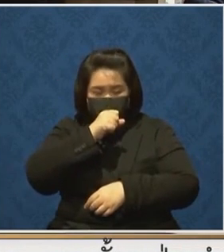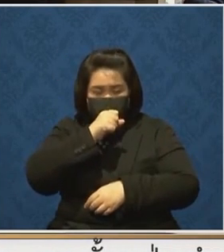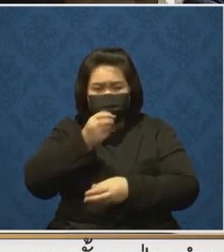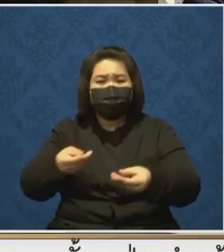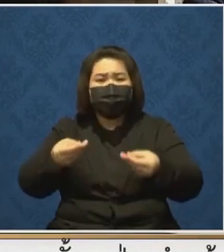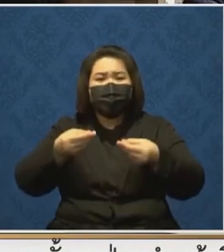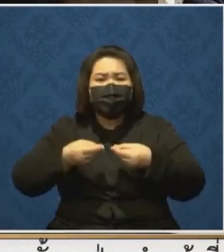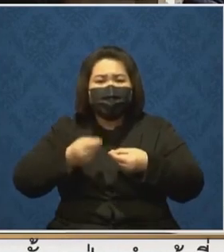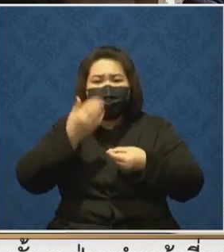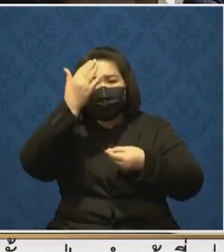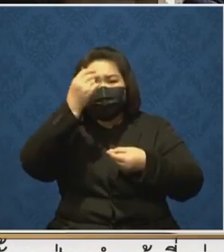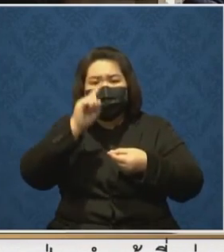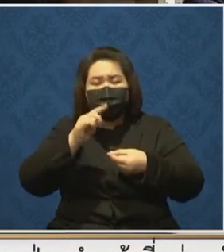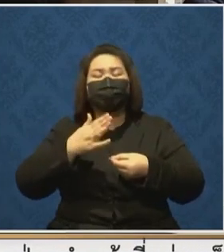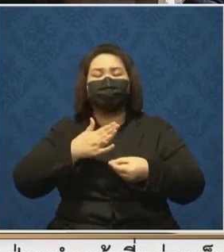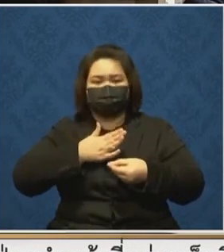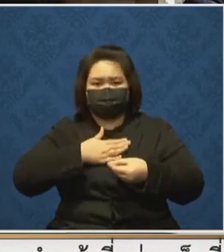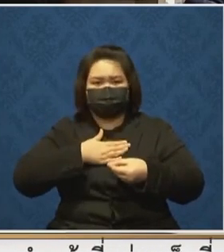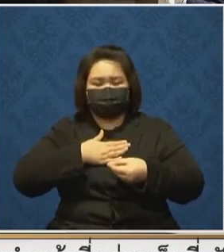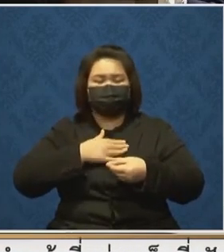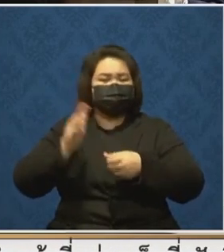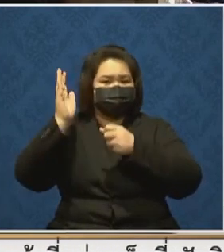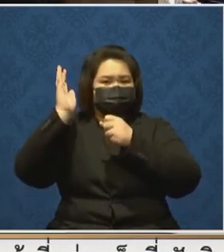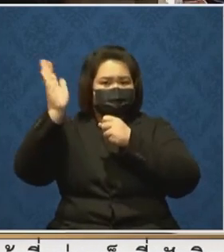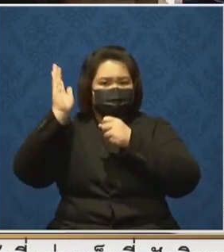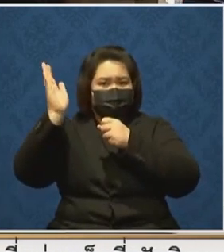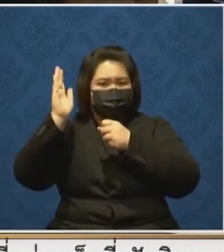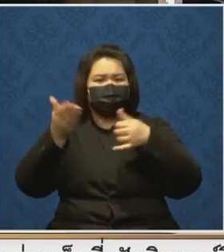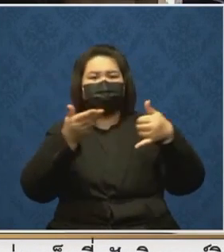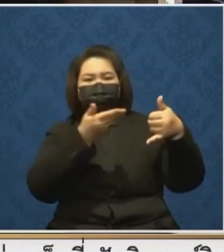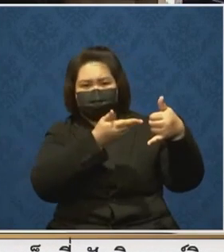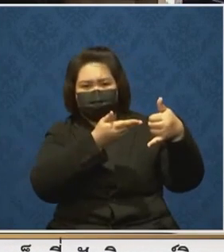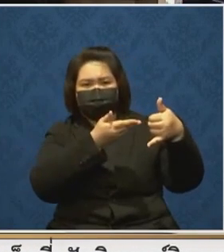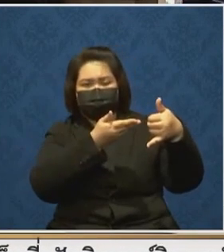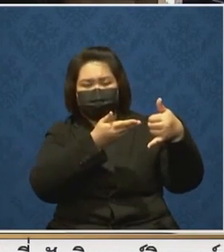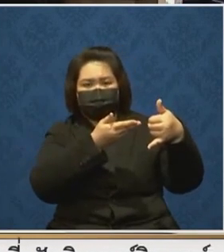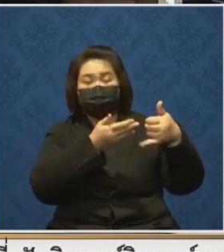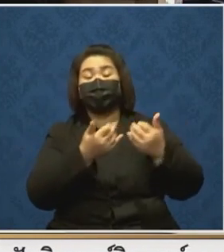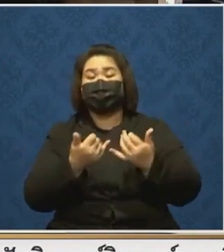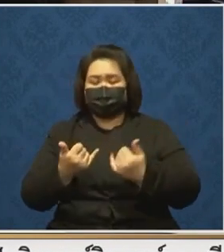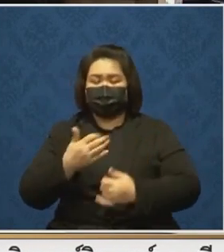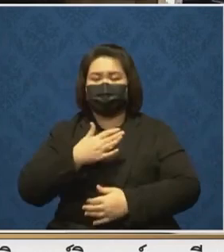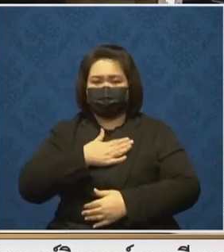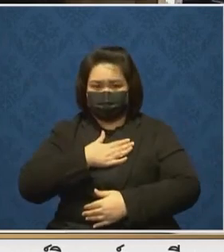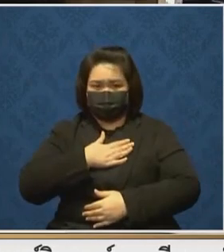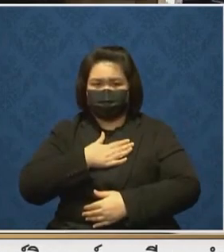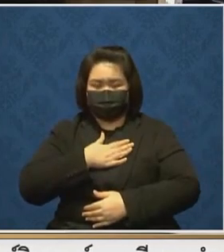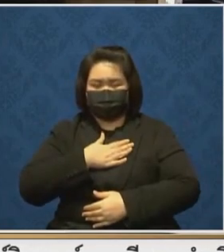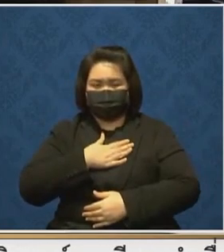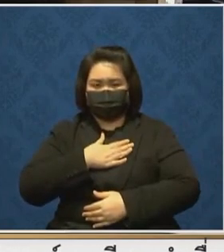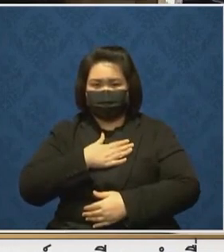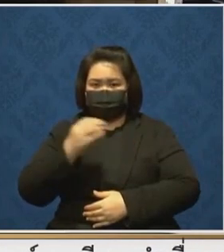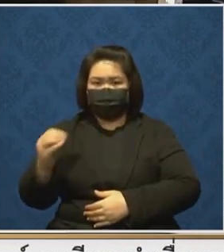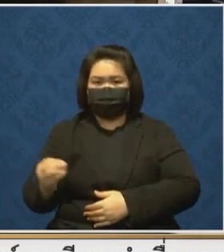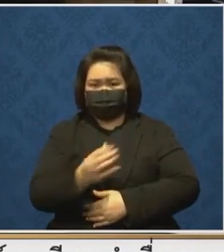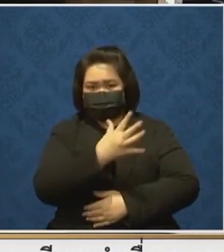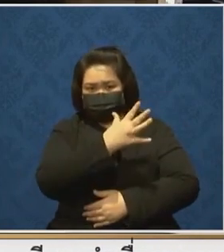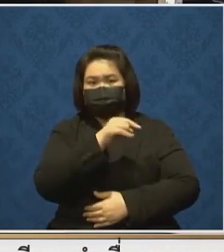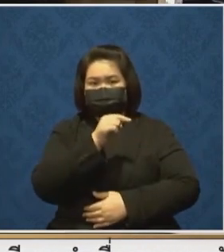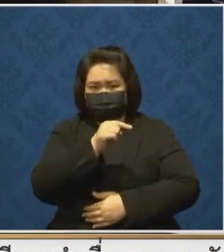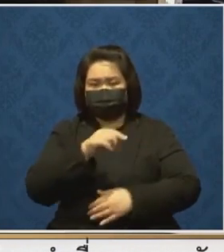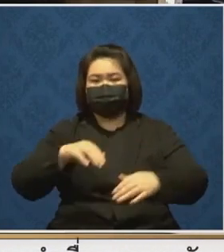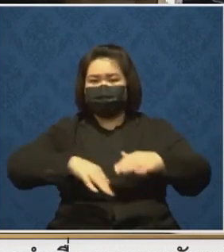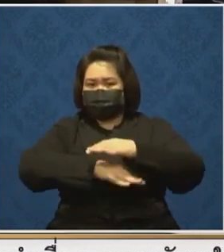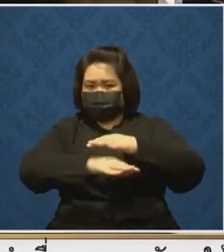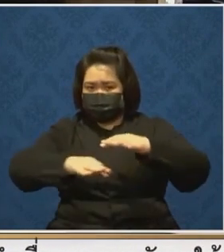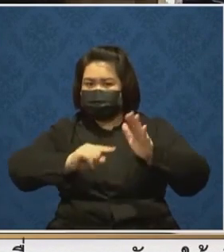เพื่อให้ที่ชั้นได้ใช้ในการอฑฯปรายไม่ไ้วางใจในครั้งนี้บัสือกษาลลชาบับนี้เป็นกอน